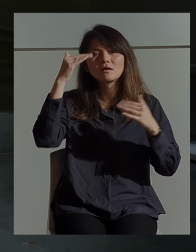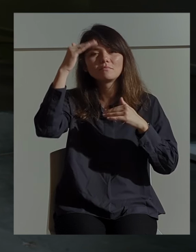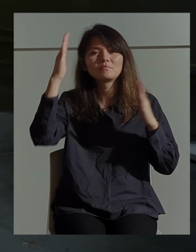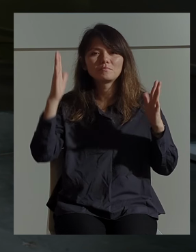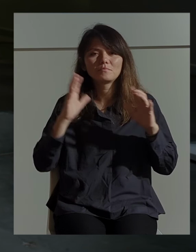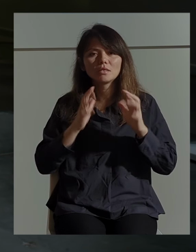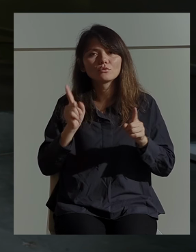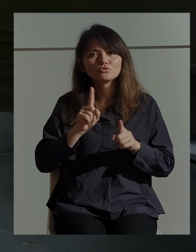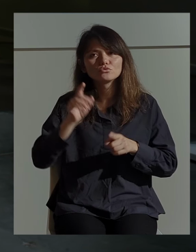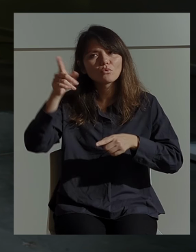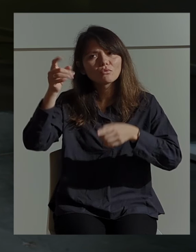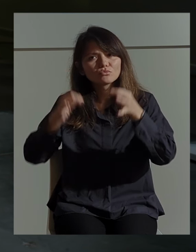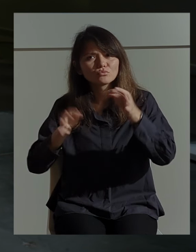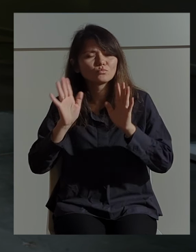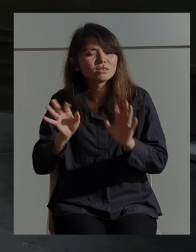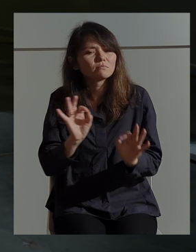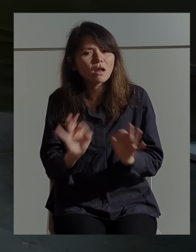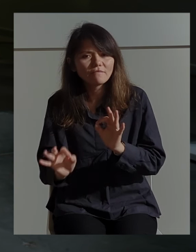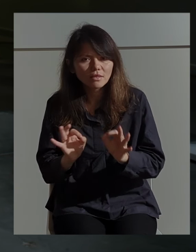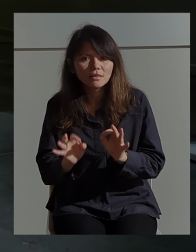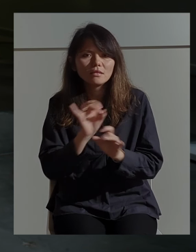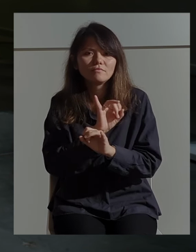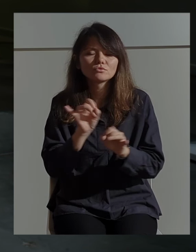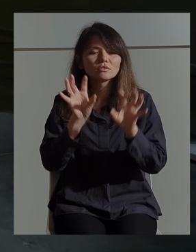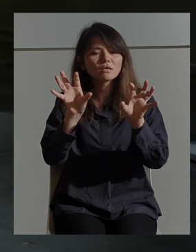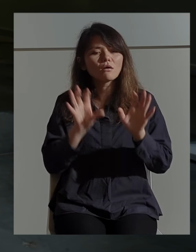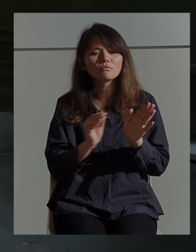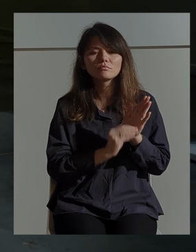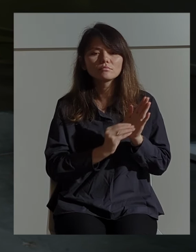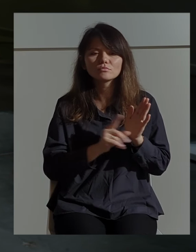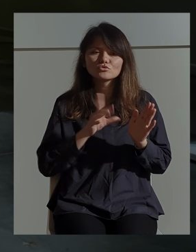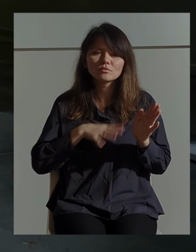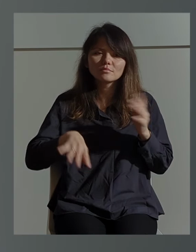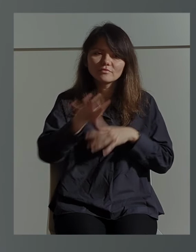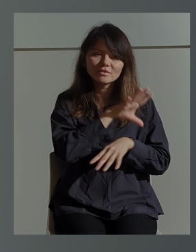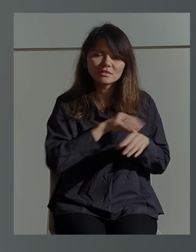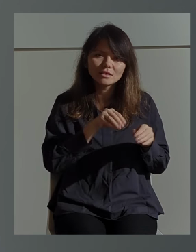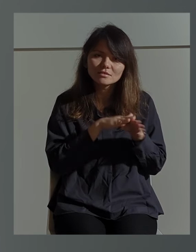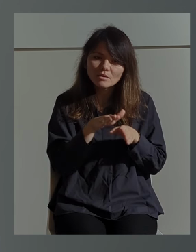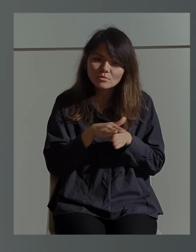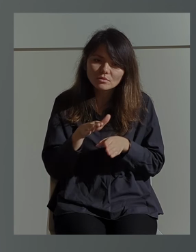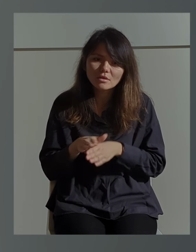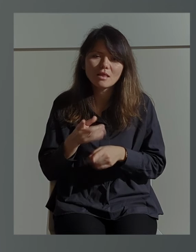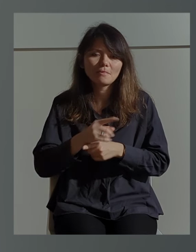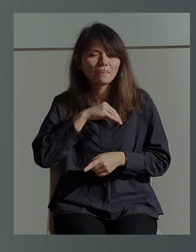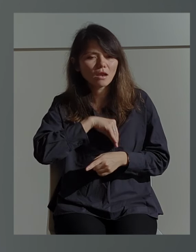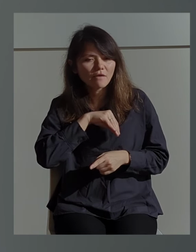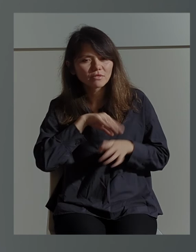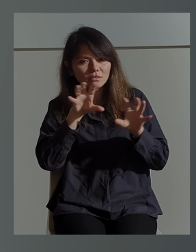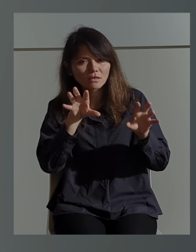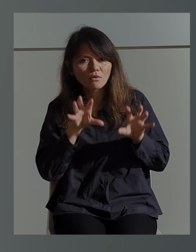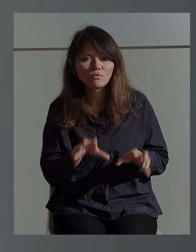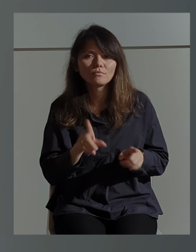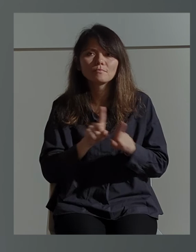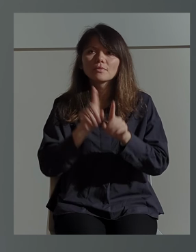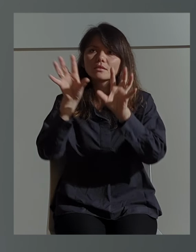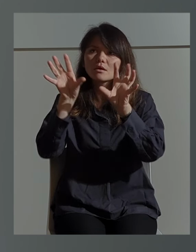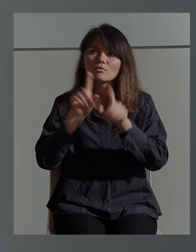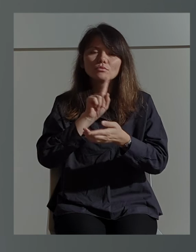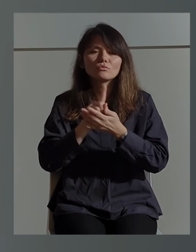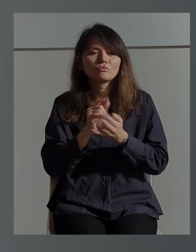суд вершит справедливость законы написа для того чтобы соблюдались нравственные законы то есть законодательство строится